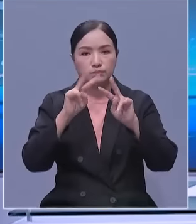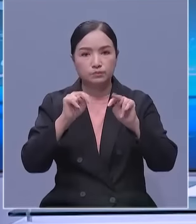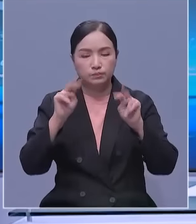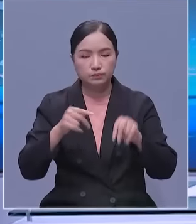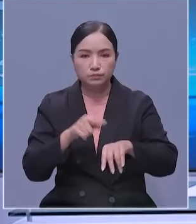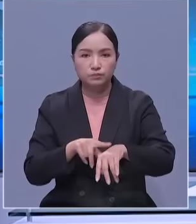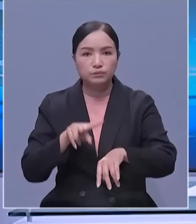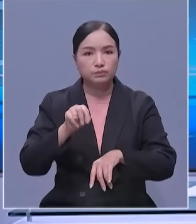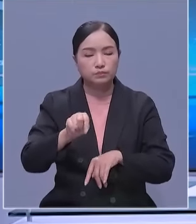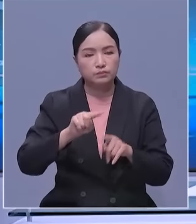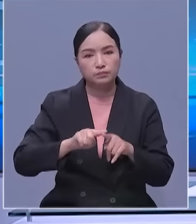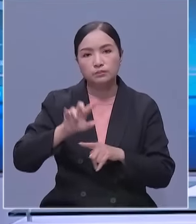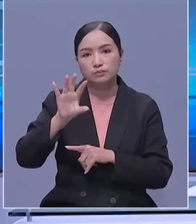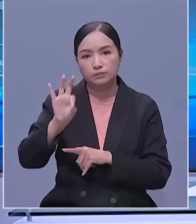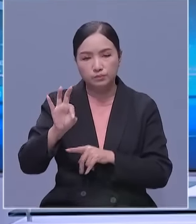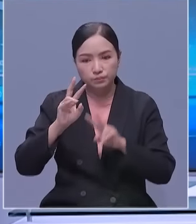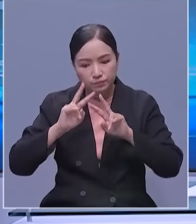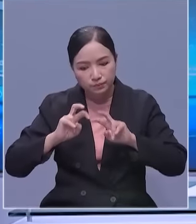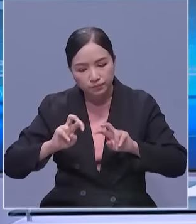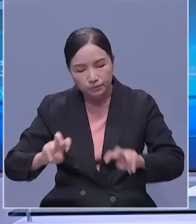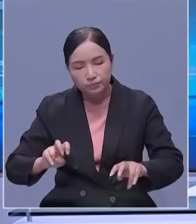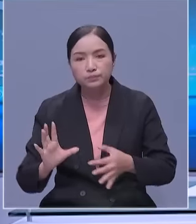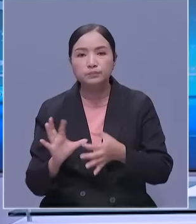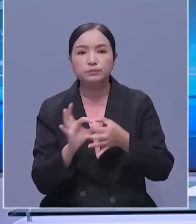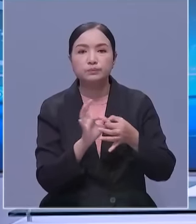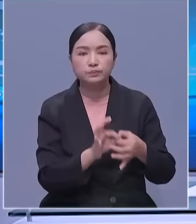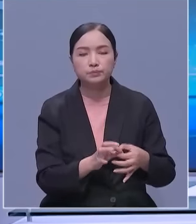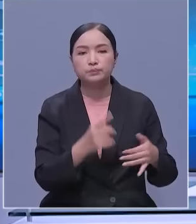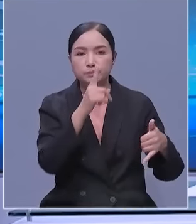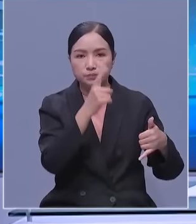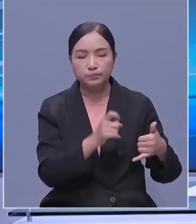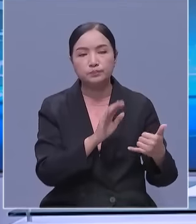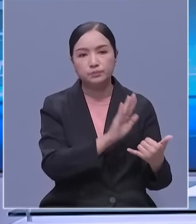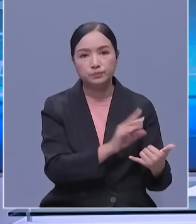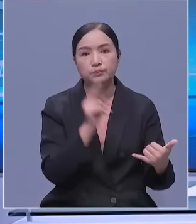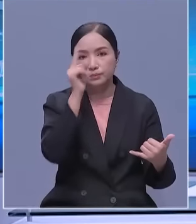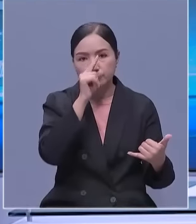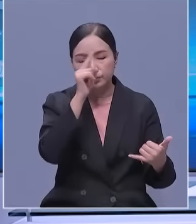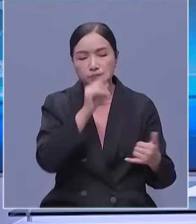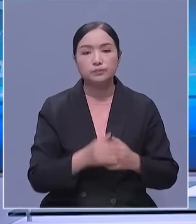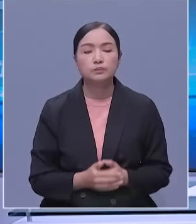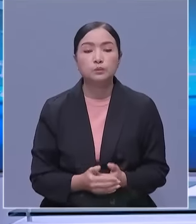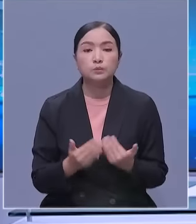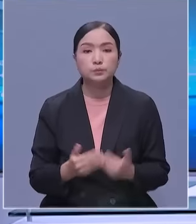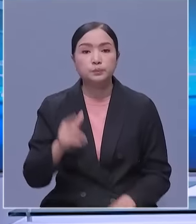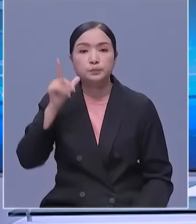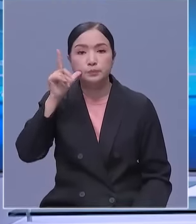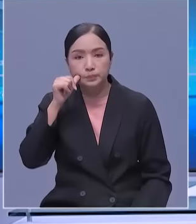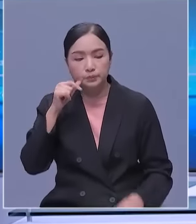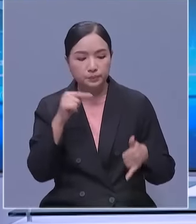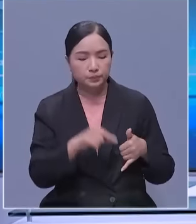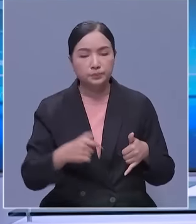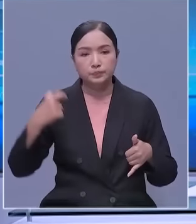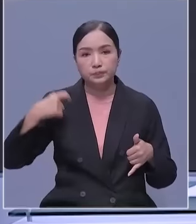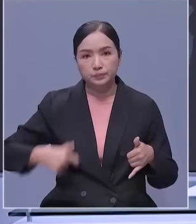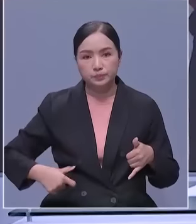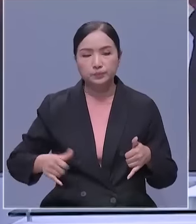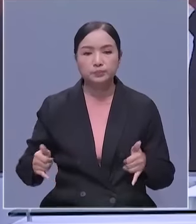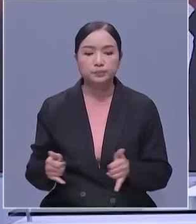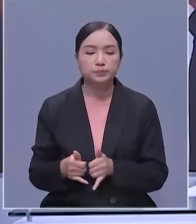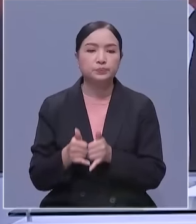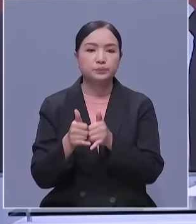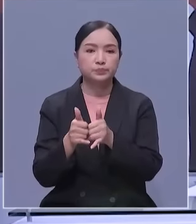ในคดีการเสียชีวิตของคุณแตงโมโดยทนายเดชากิติวิทยานันท์ก็กลับมาเป็นทนายความให้กับคุณแม่พนิดาอีกครั้งหนึ่งวันนี้ก็ขึ้นว่าความ